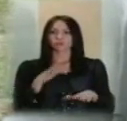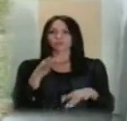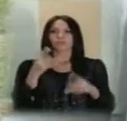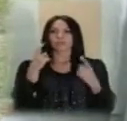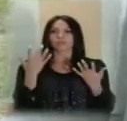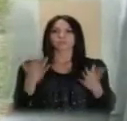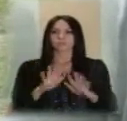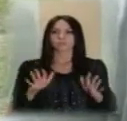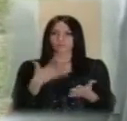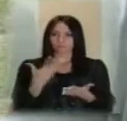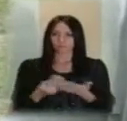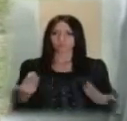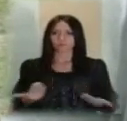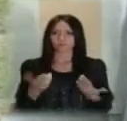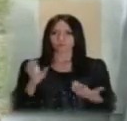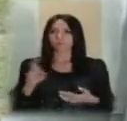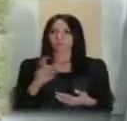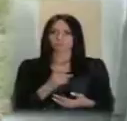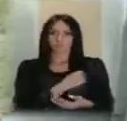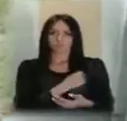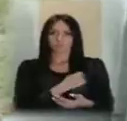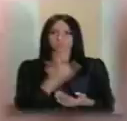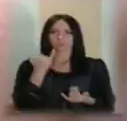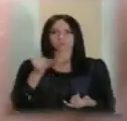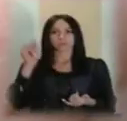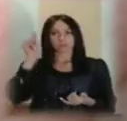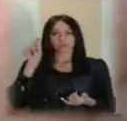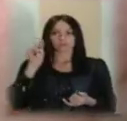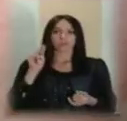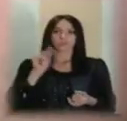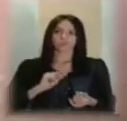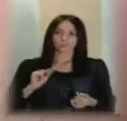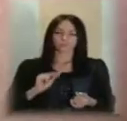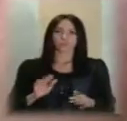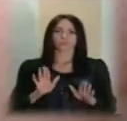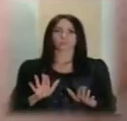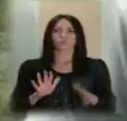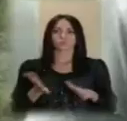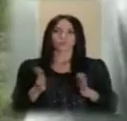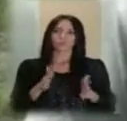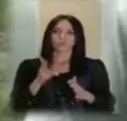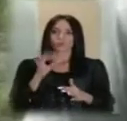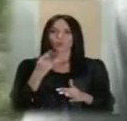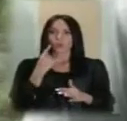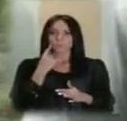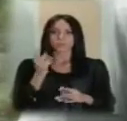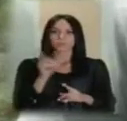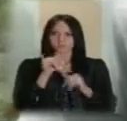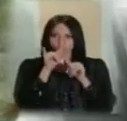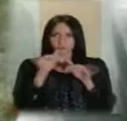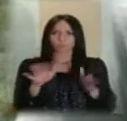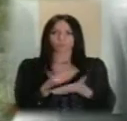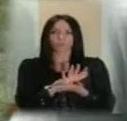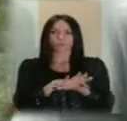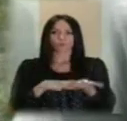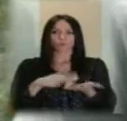армії. Ну, зараз навчаюсь, працюю, в принципі, більш-менш нормально. Обідно, що ну, не можу продовжити службу військовим, тому